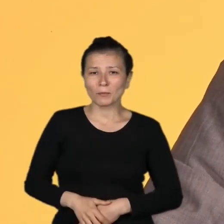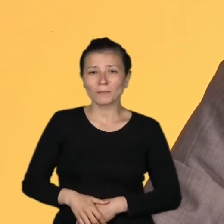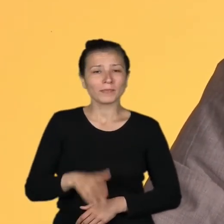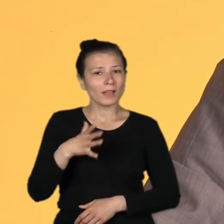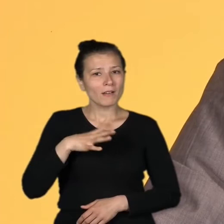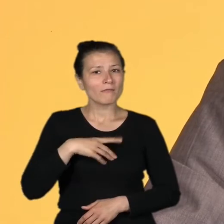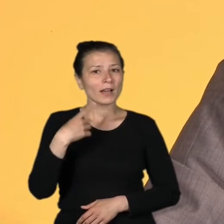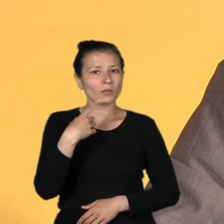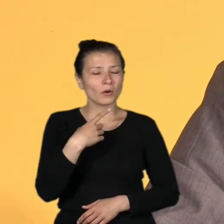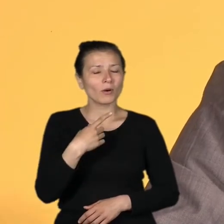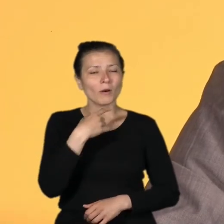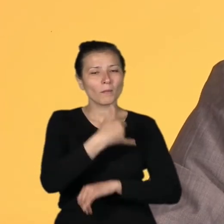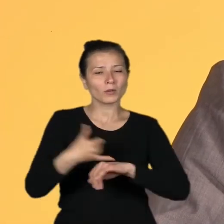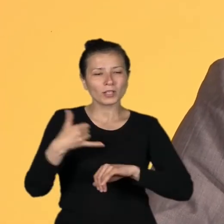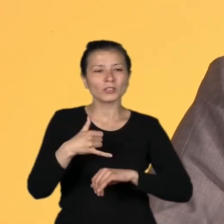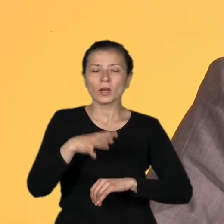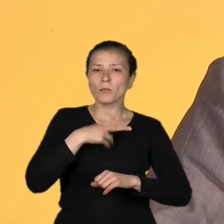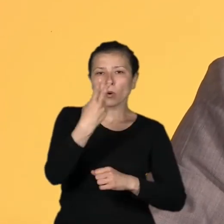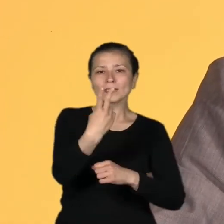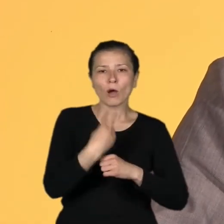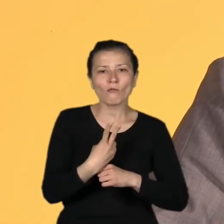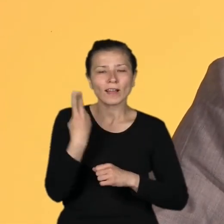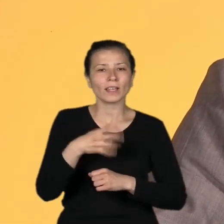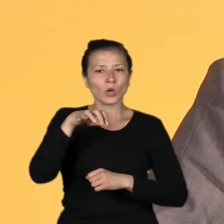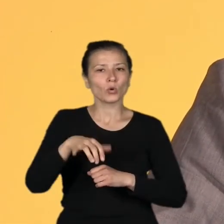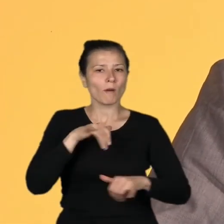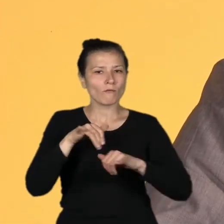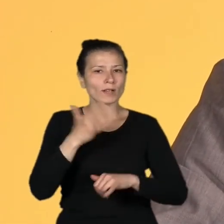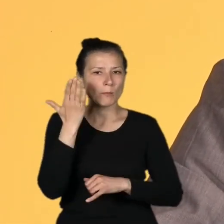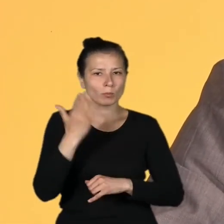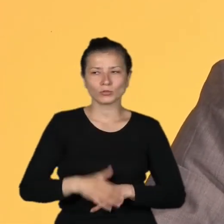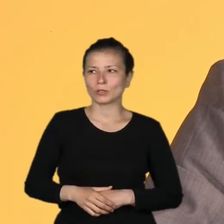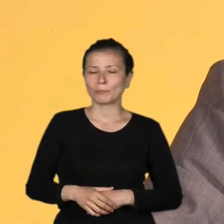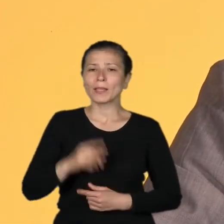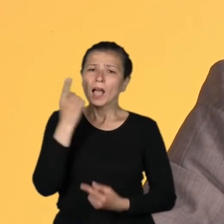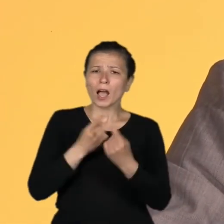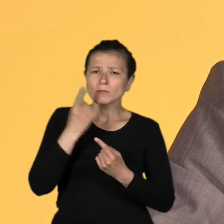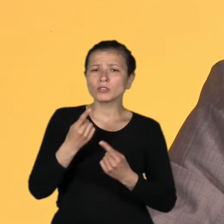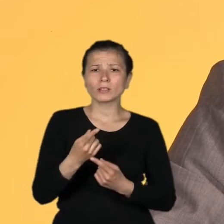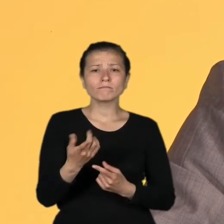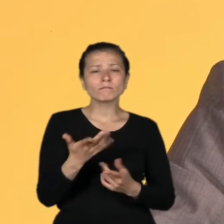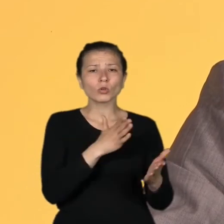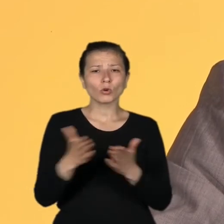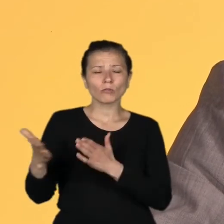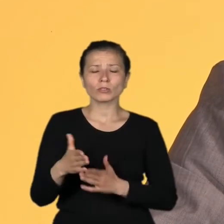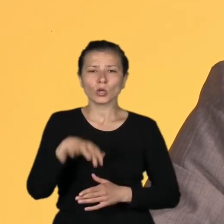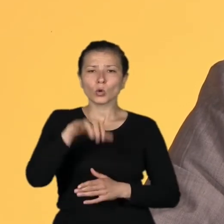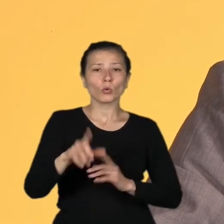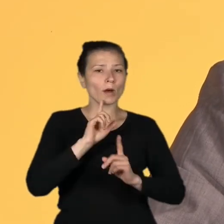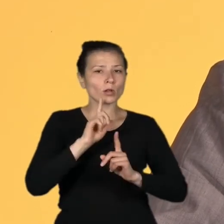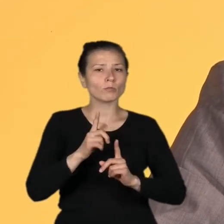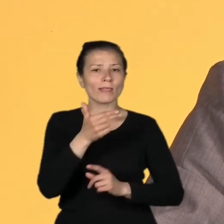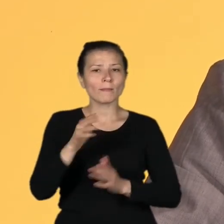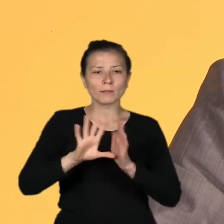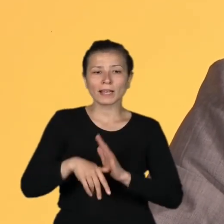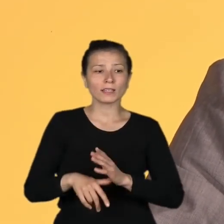zaufanie do władzy publicznej gdzieś tam może wybrzmiało, ale myślę, że właśnie ta gotowość do rozmowy o mieście po dwóch stronach, to